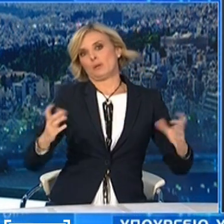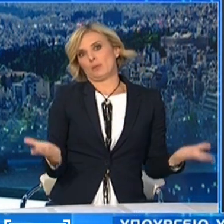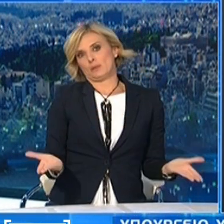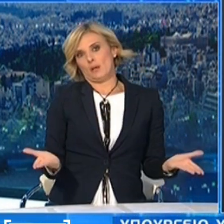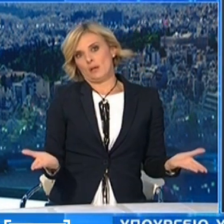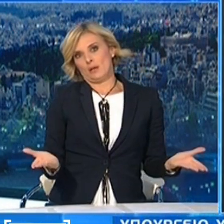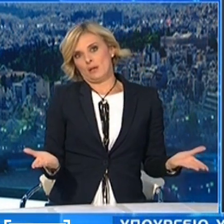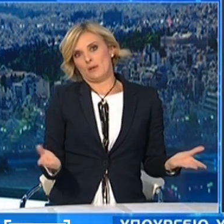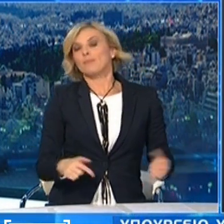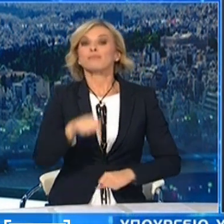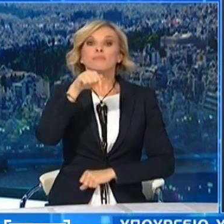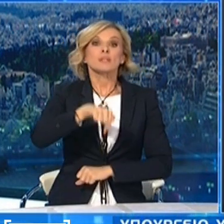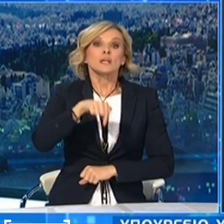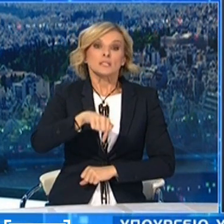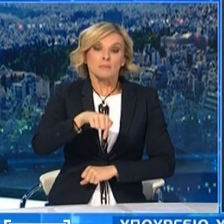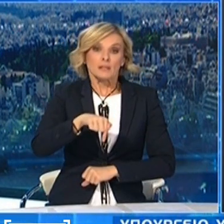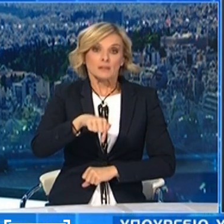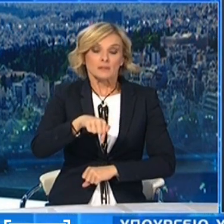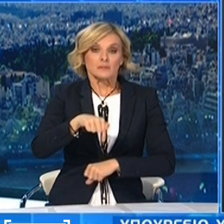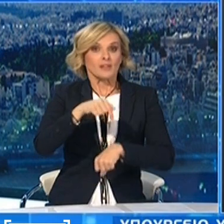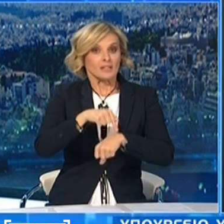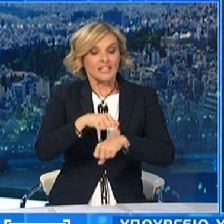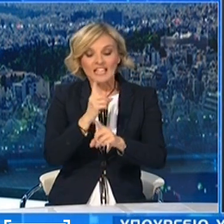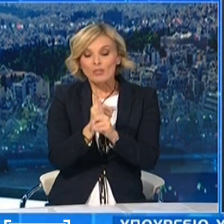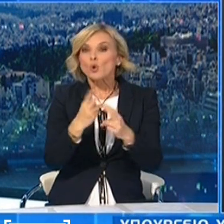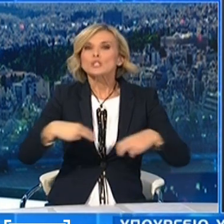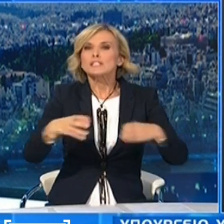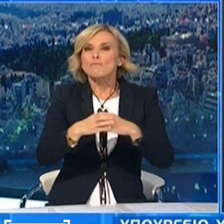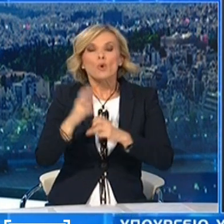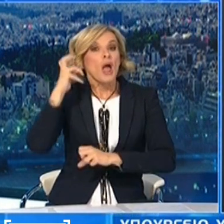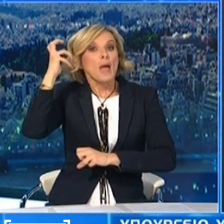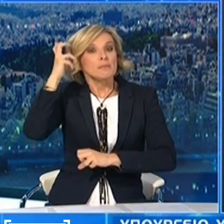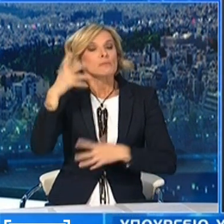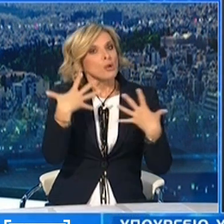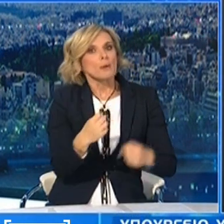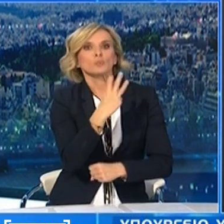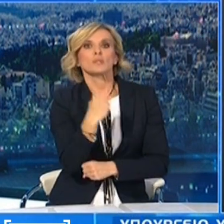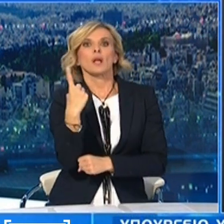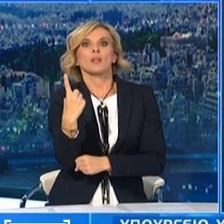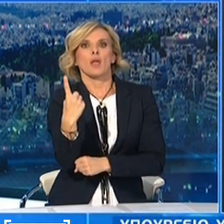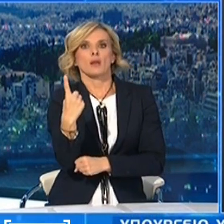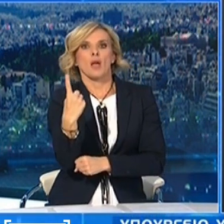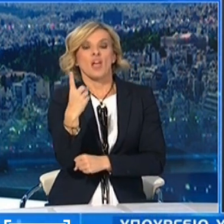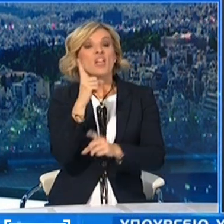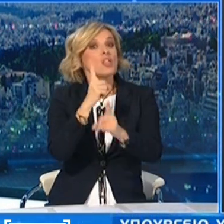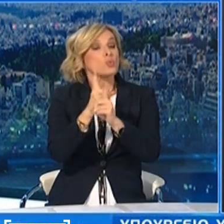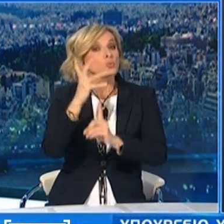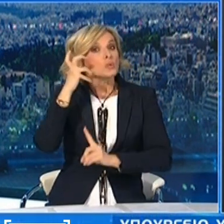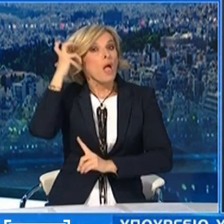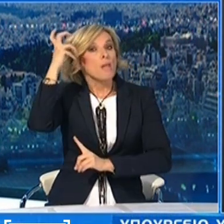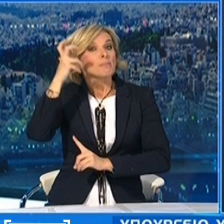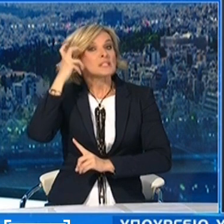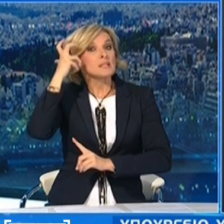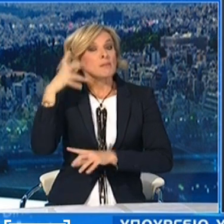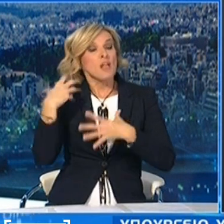31 ανθρώπους που η εμπειρία τους και η προσήλωσή τους σε αυτό που κάνουν είναι μοναδική. Και αν